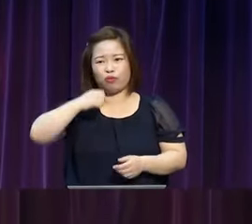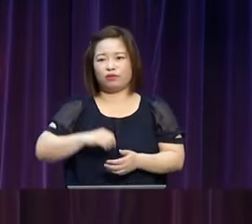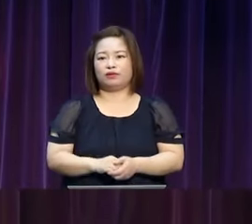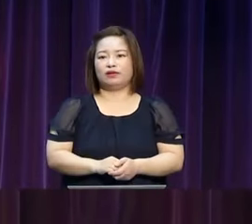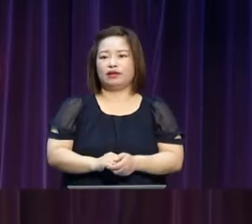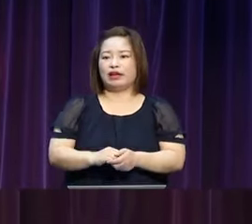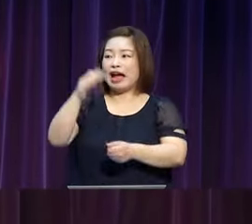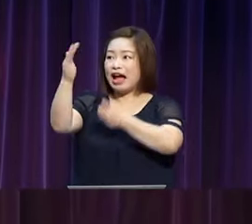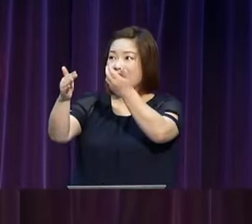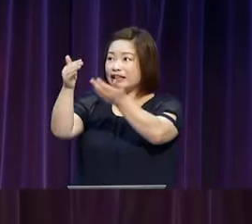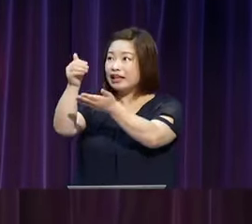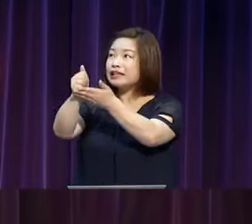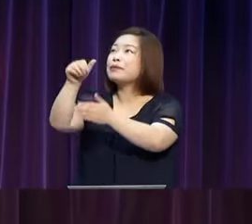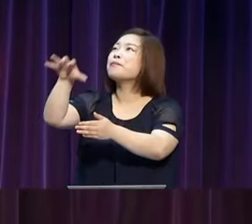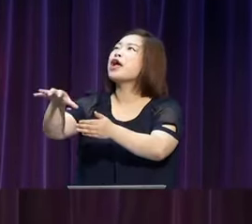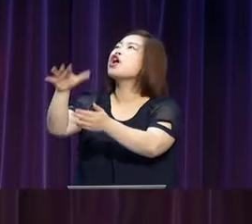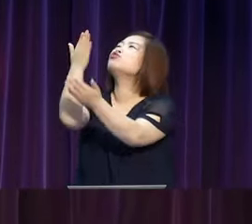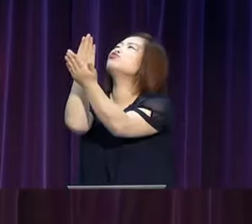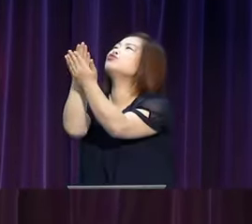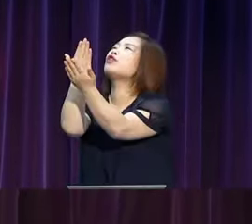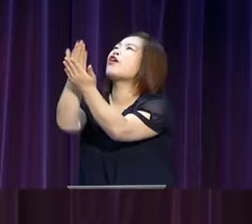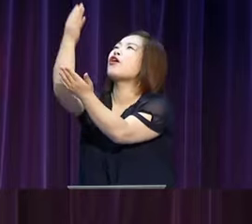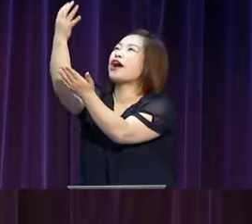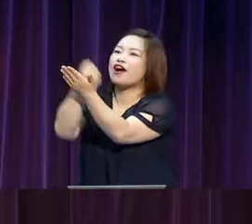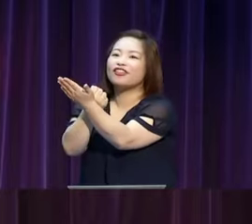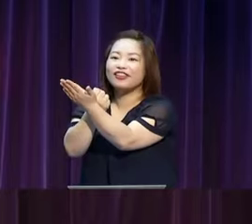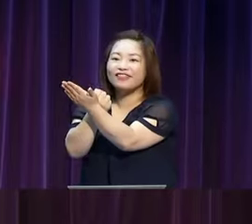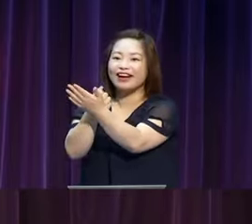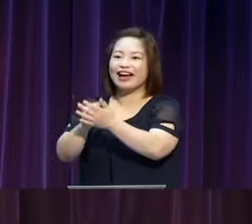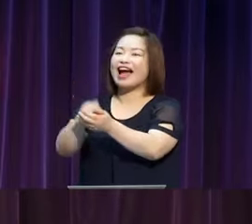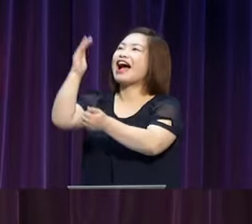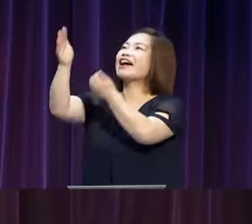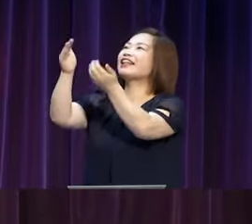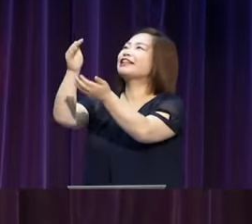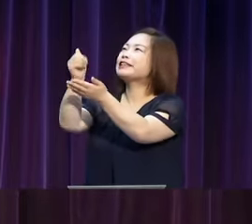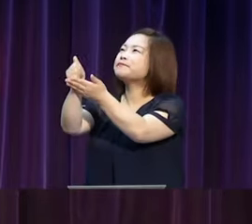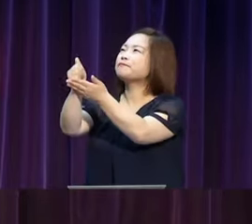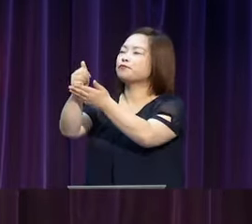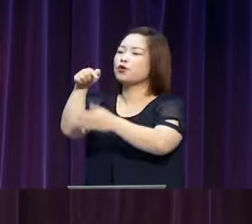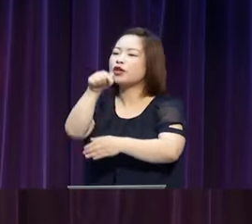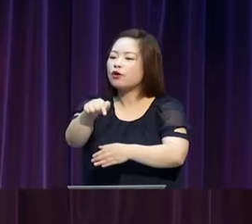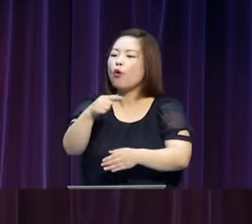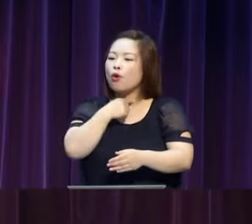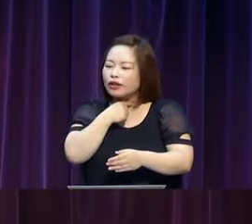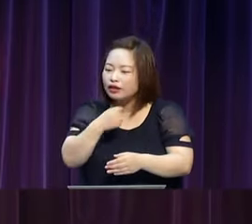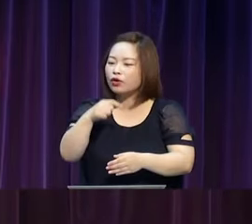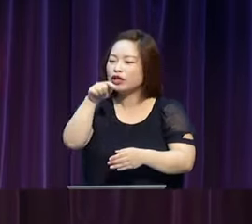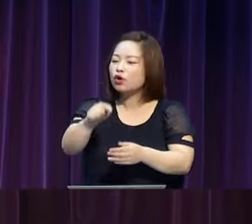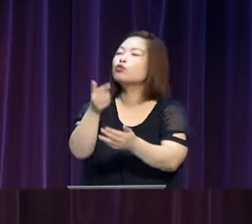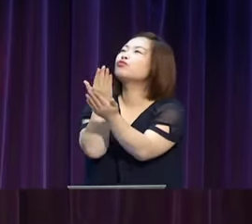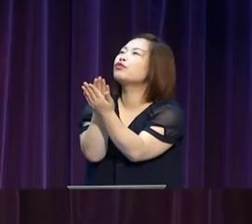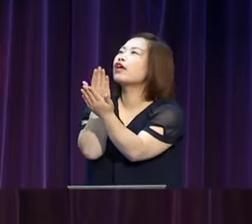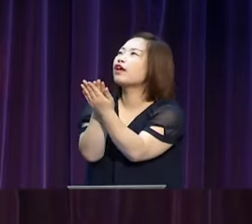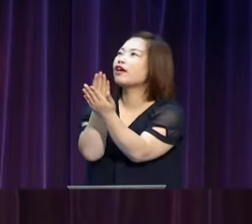것으로 가져다가 쓰는 거니까. 하나님의 것인데 내 것으로 만드는 거예요. 그